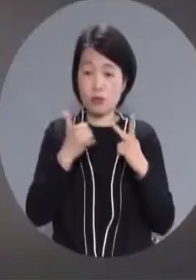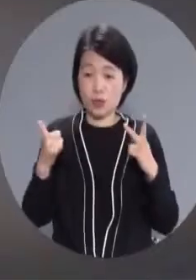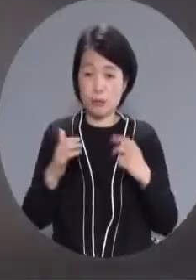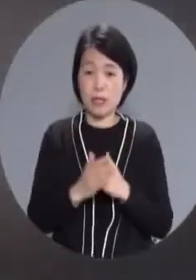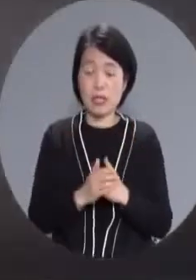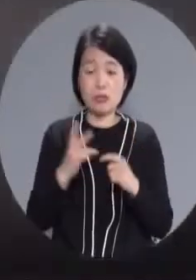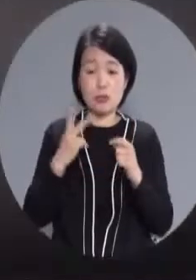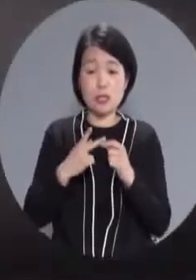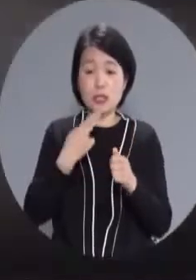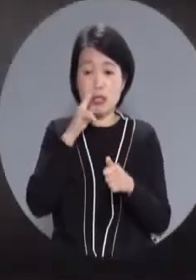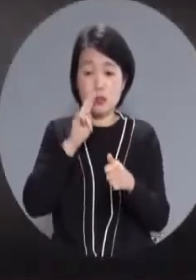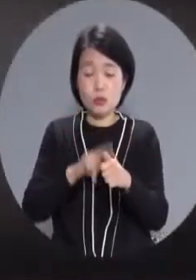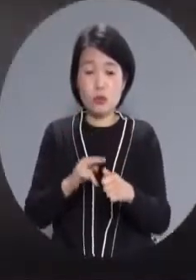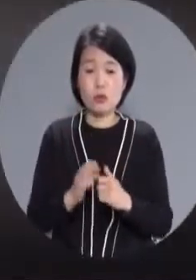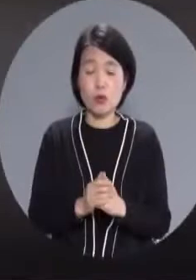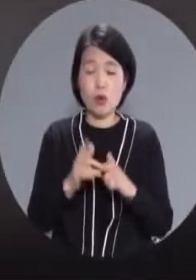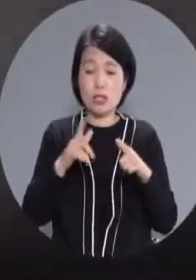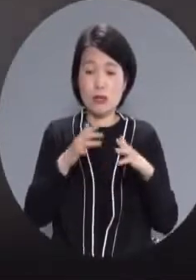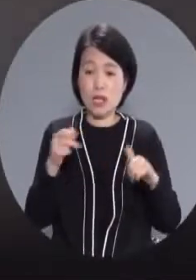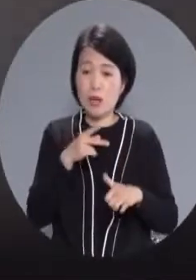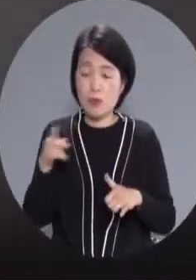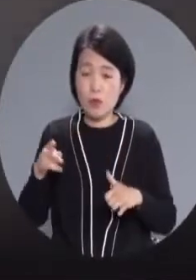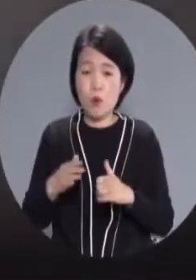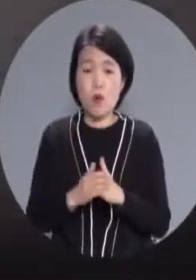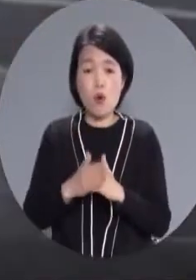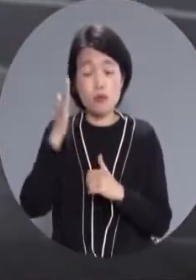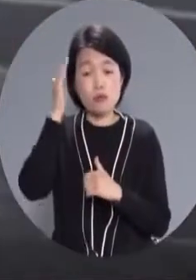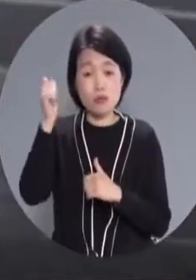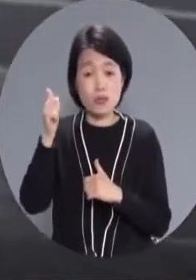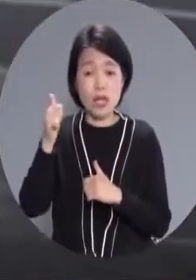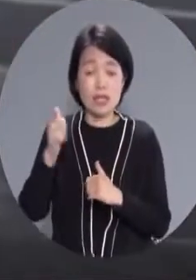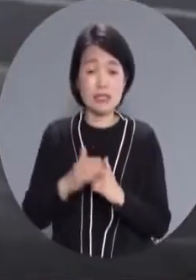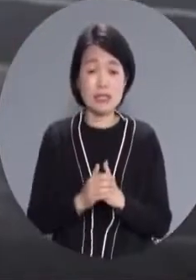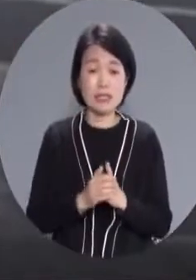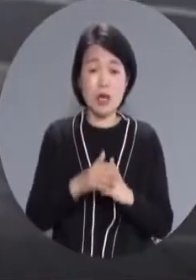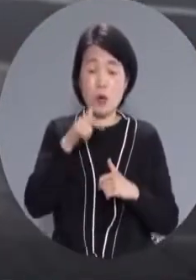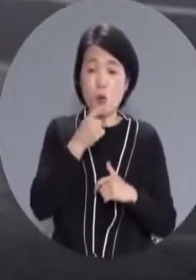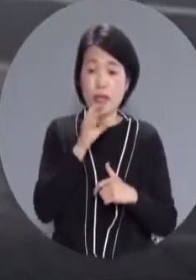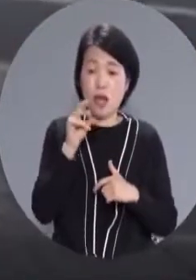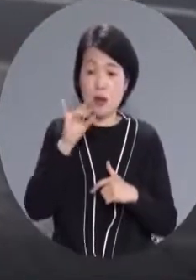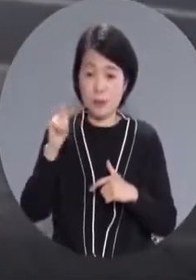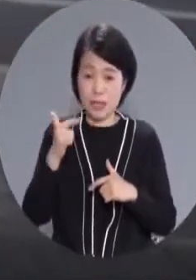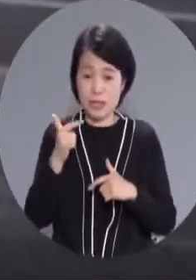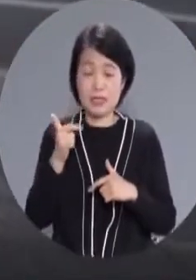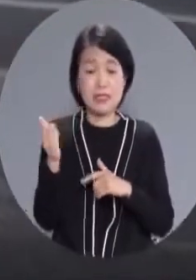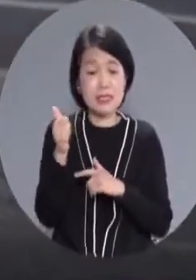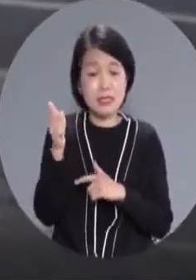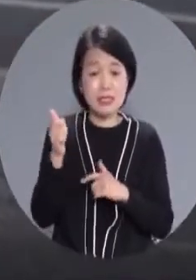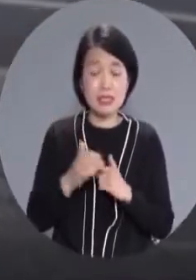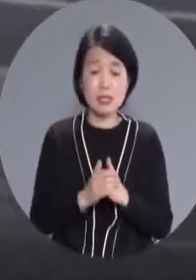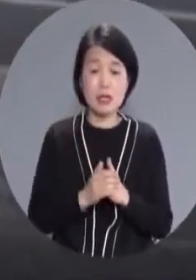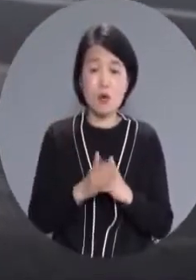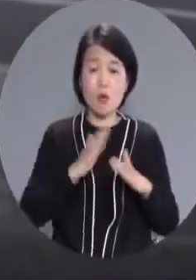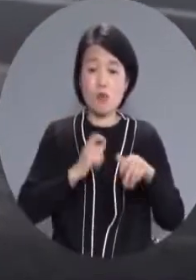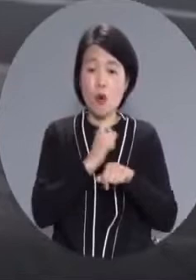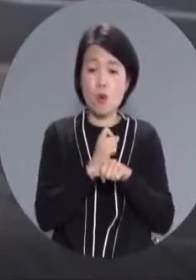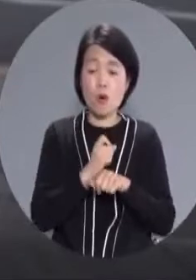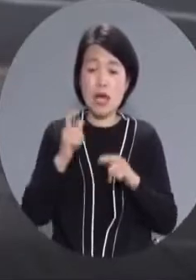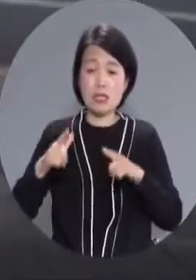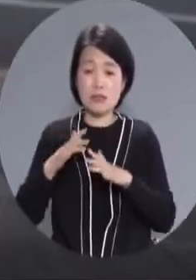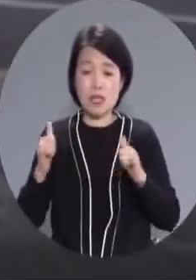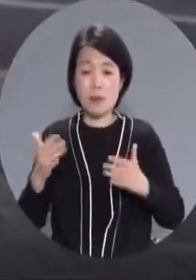군수 도전으로 군민이 군 수다 라는 표어를 내건 0 영 민 전 기획재정부 부위 사과는 공무원과 주민이